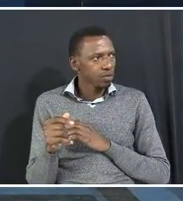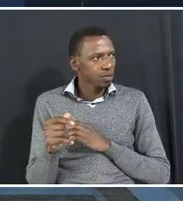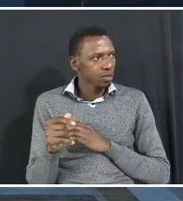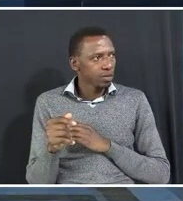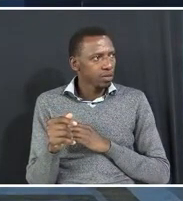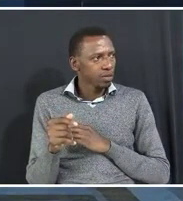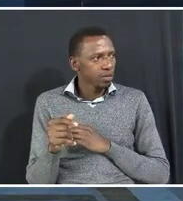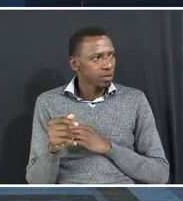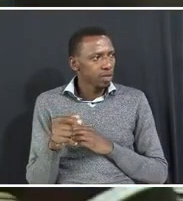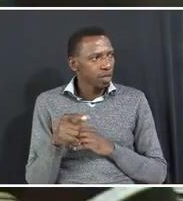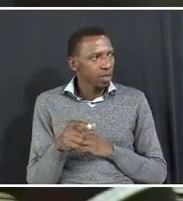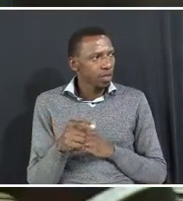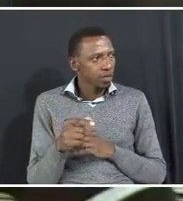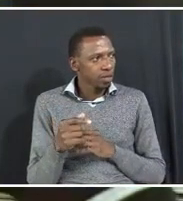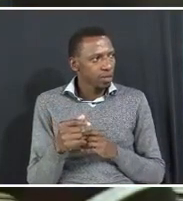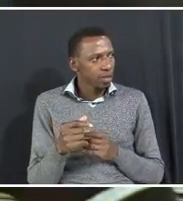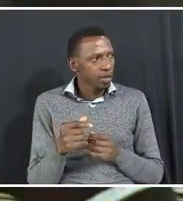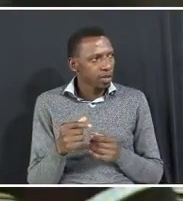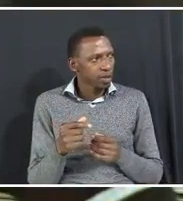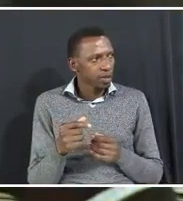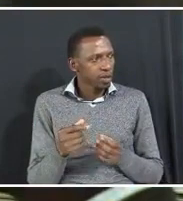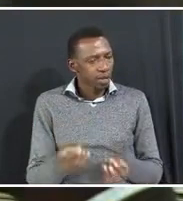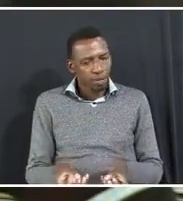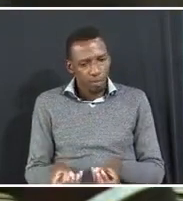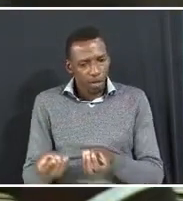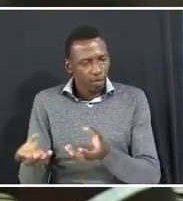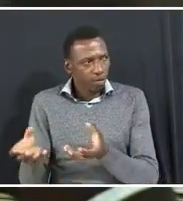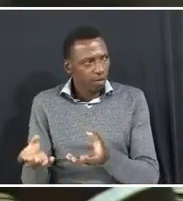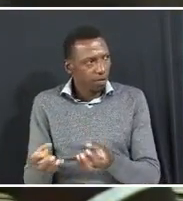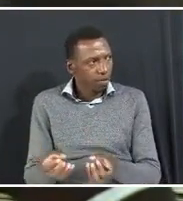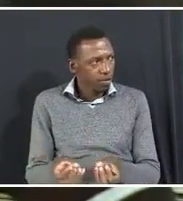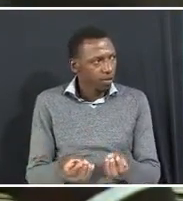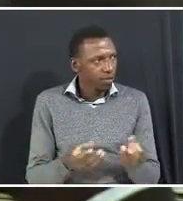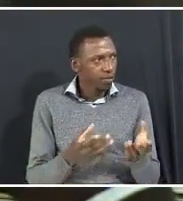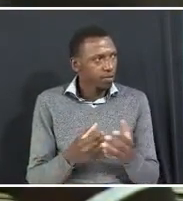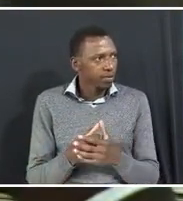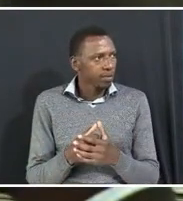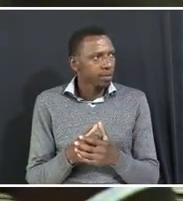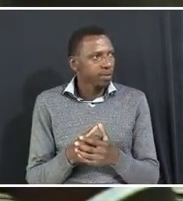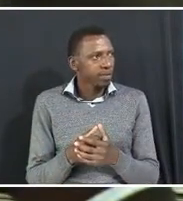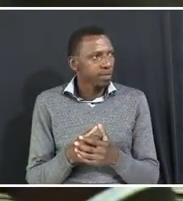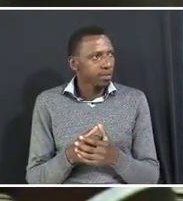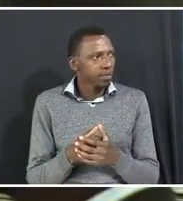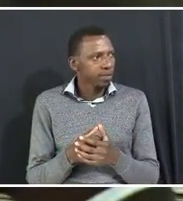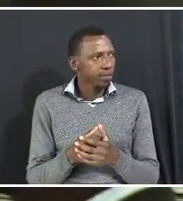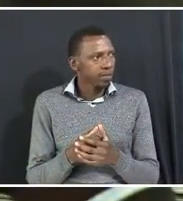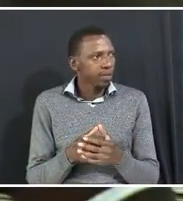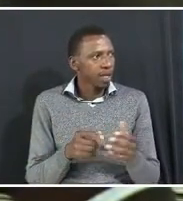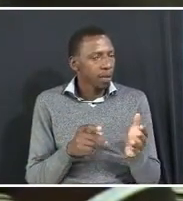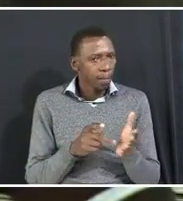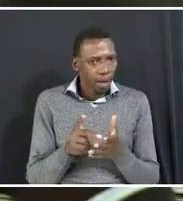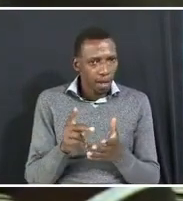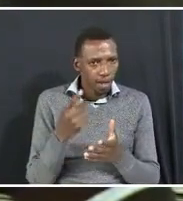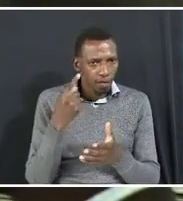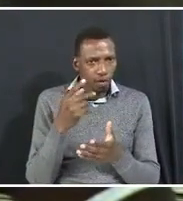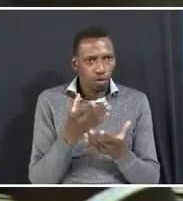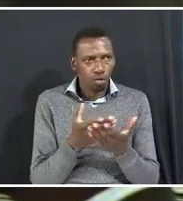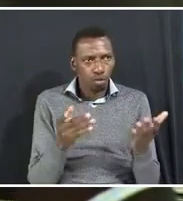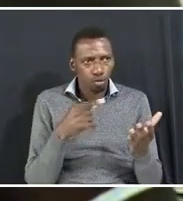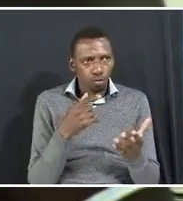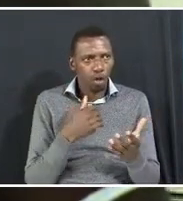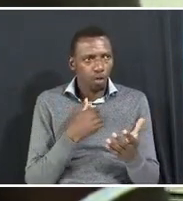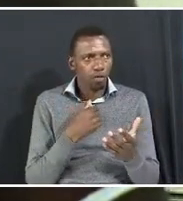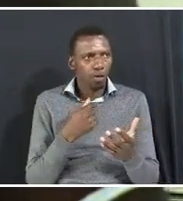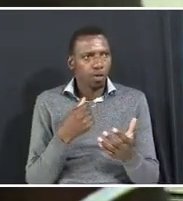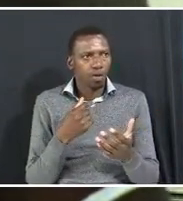haya basi fanya nini? Tembelea wale ambao wako na wale wako prison, ununulia wale hawana nguo, mm-hmm, au